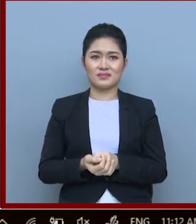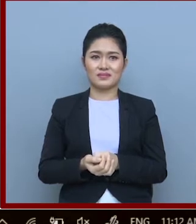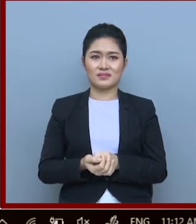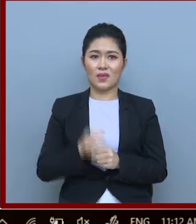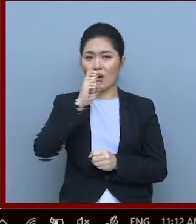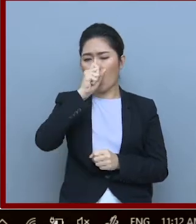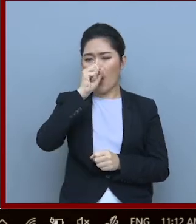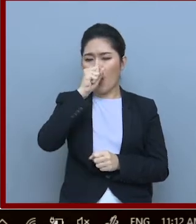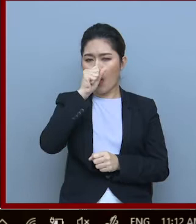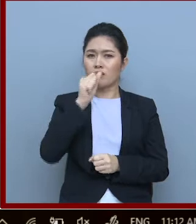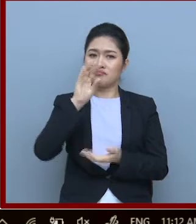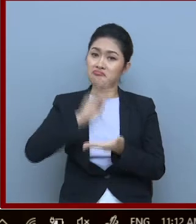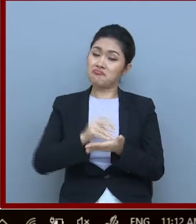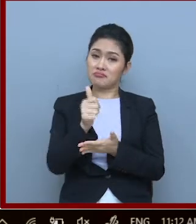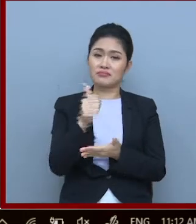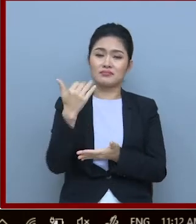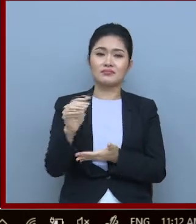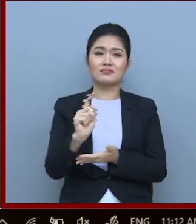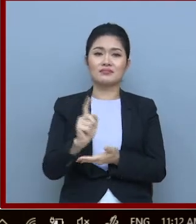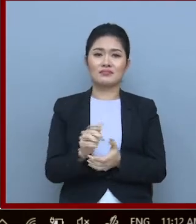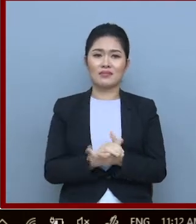กด verify ดูก่อนนะครับ